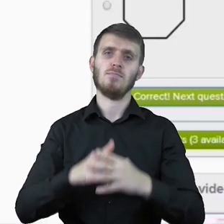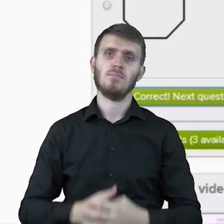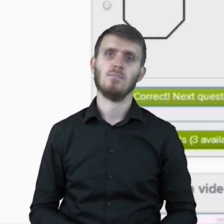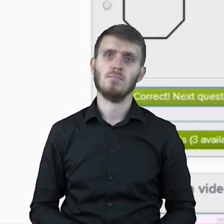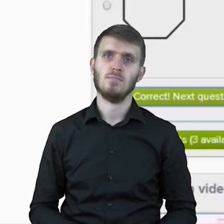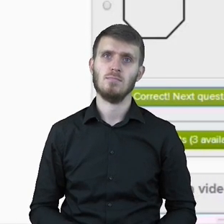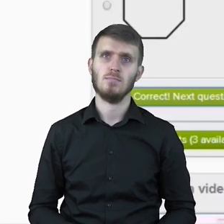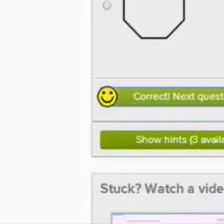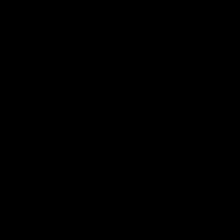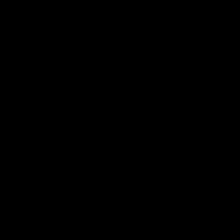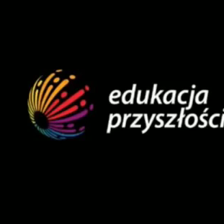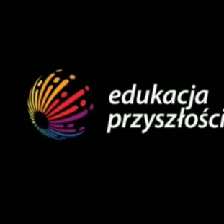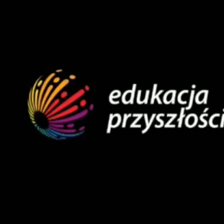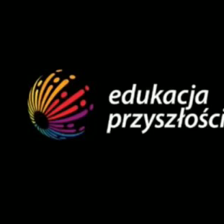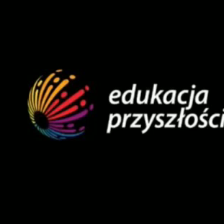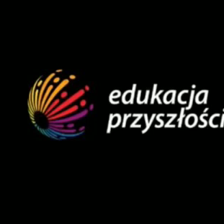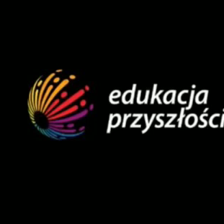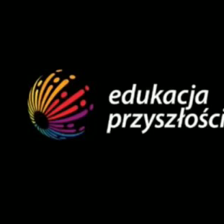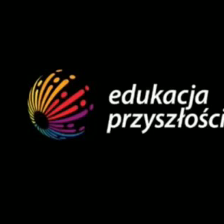ćwiczeń na stronie Khan Academy. Dziękuje.